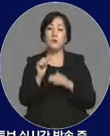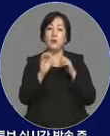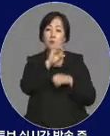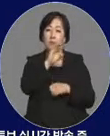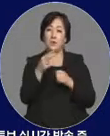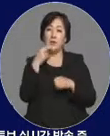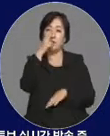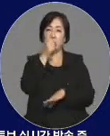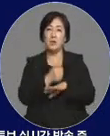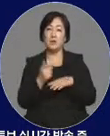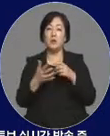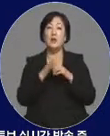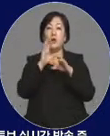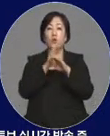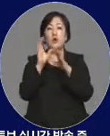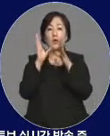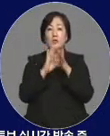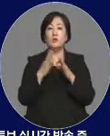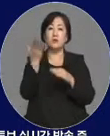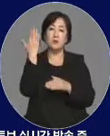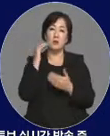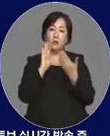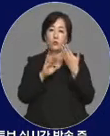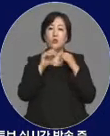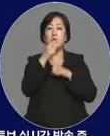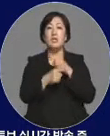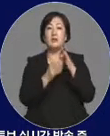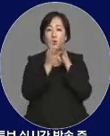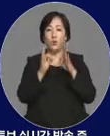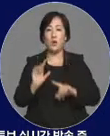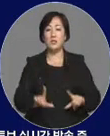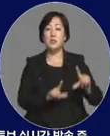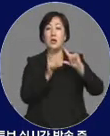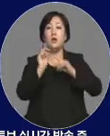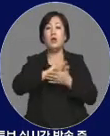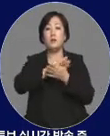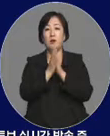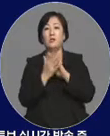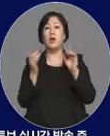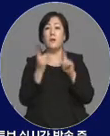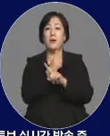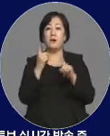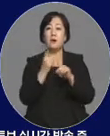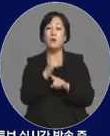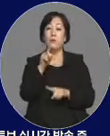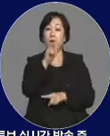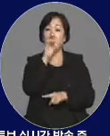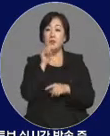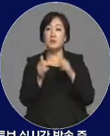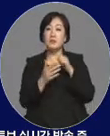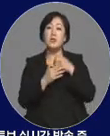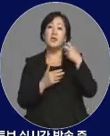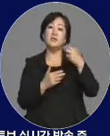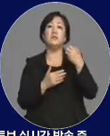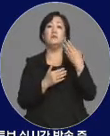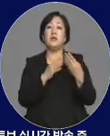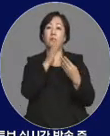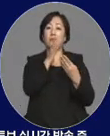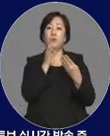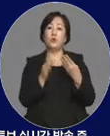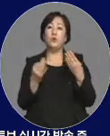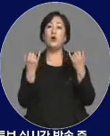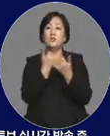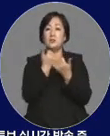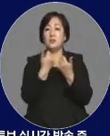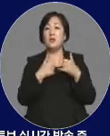대상으로 코로나19 유행 전과 후 1년 동안 생활상의 변화로 감소한 점을 물었더니 74%가